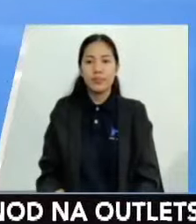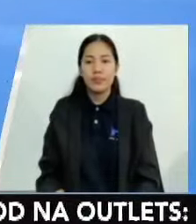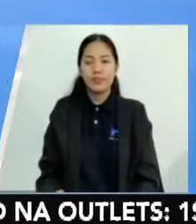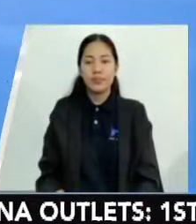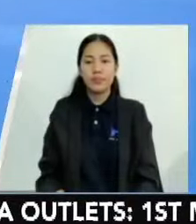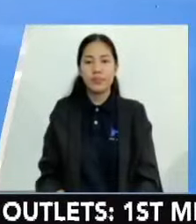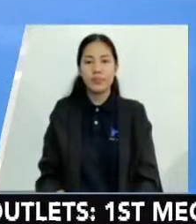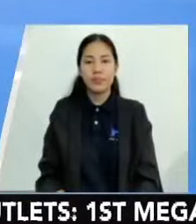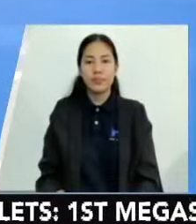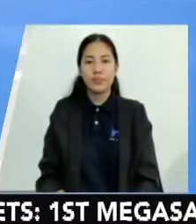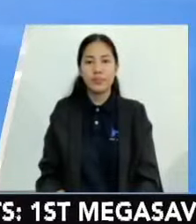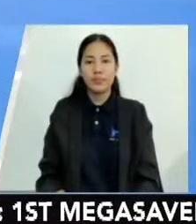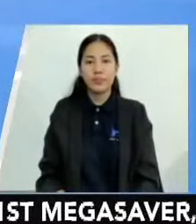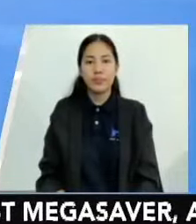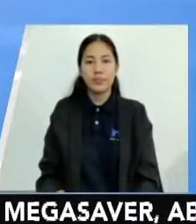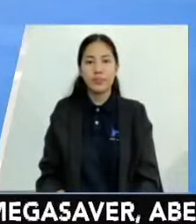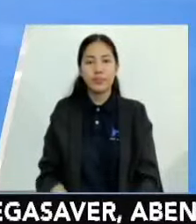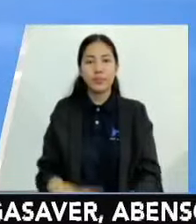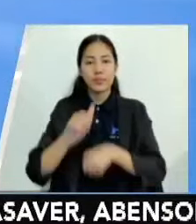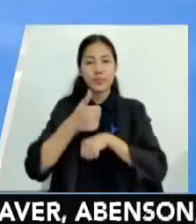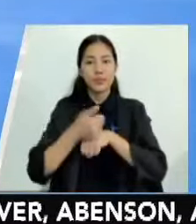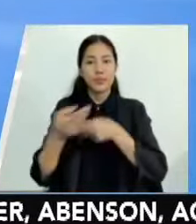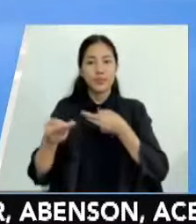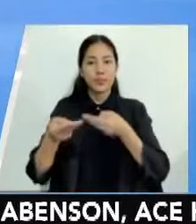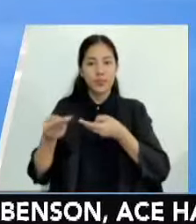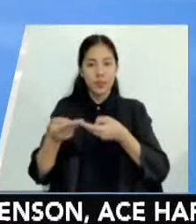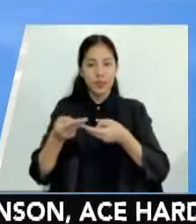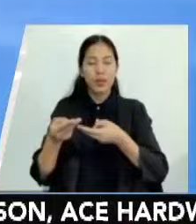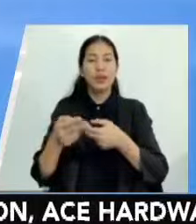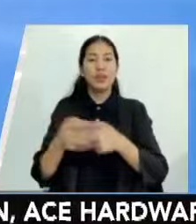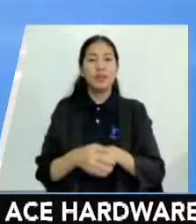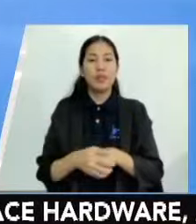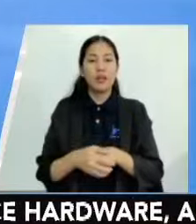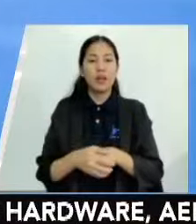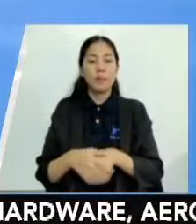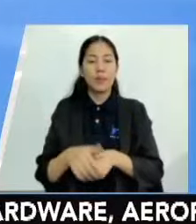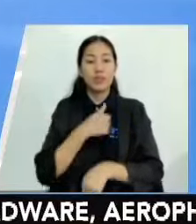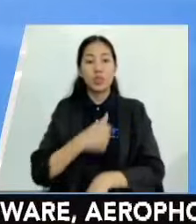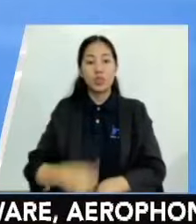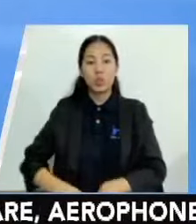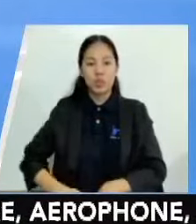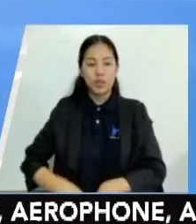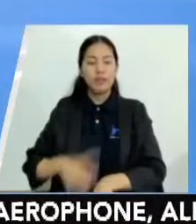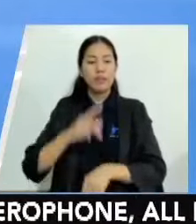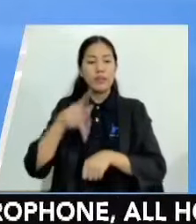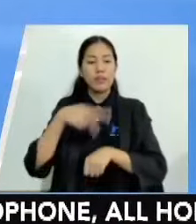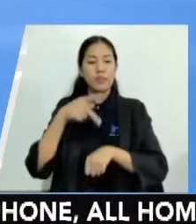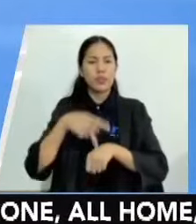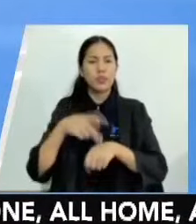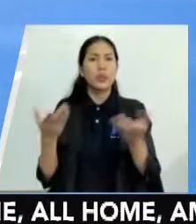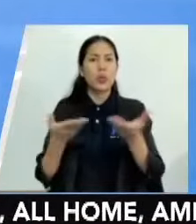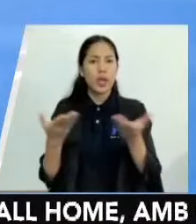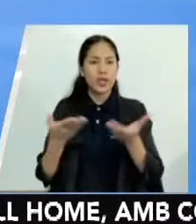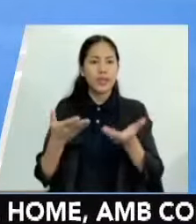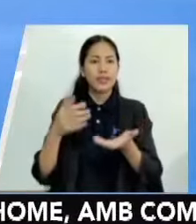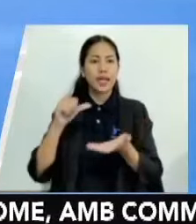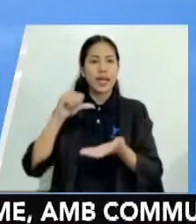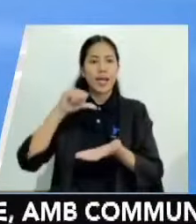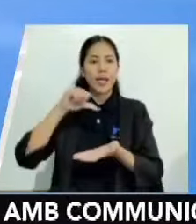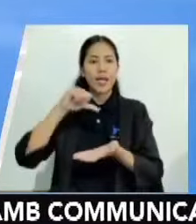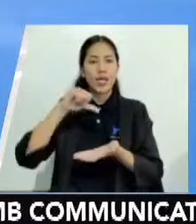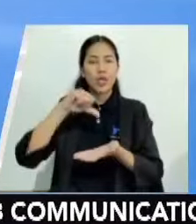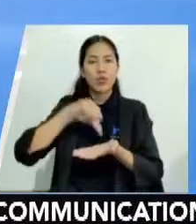Nakatakdang makipagnegosasyon ang ambassador ng Pilipinas sa Iran para mapalaya na ang mga Pilipinong tripulante na kinugkob ng oil tanker sa Gulf of